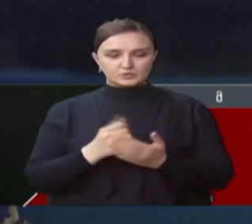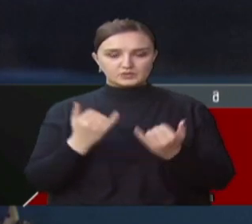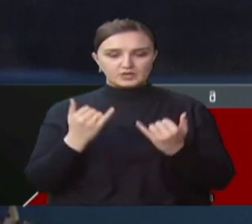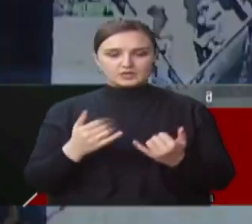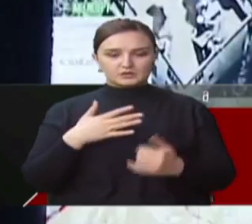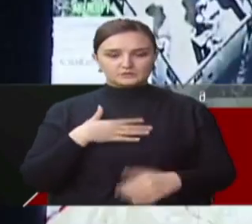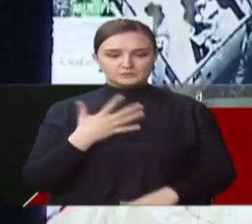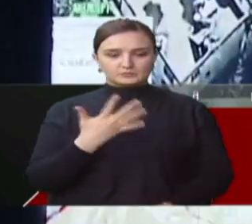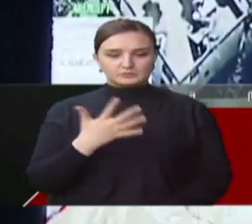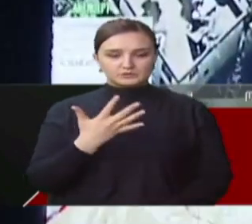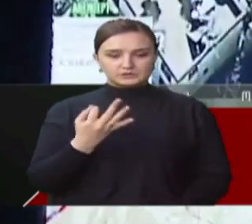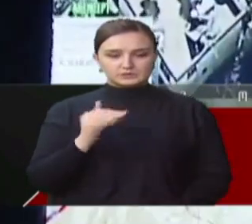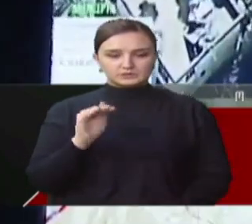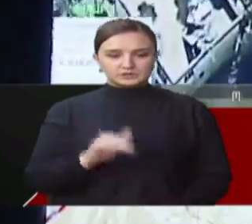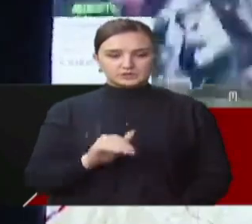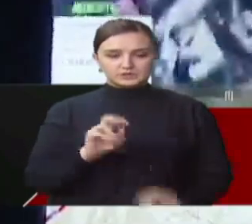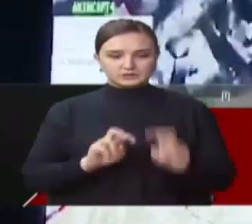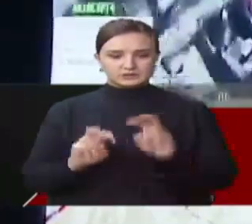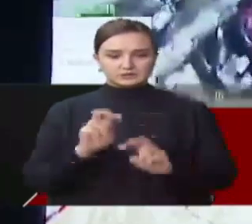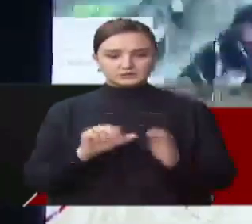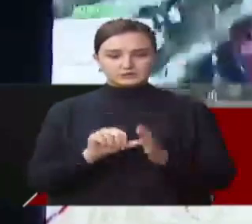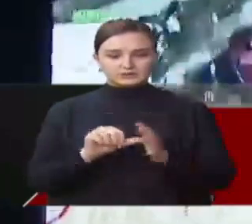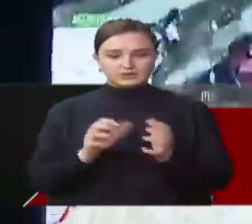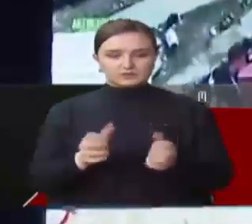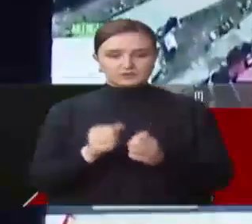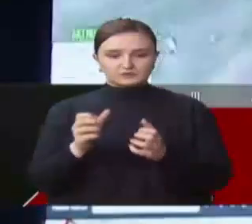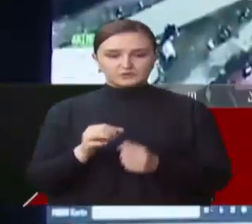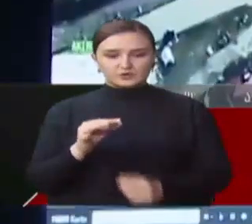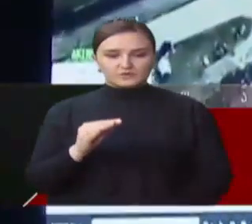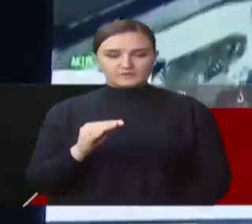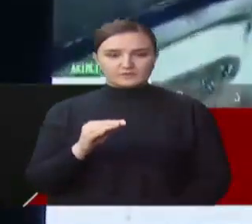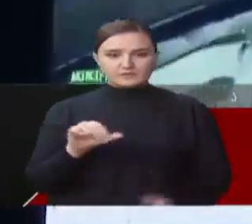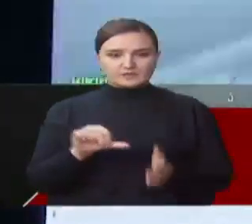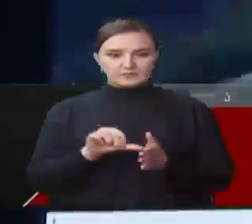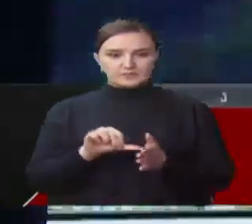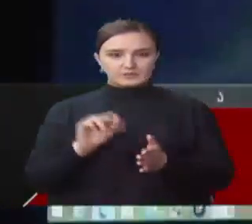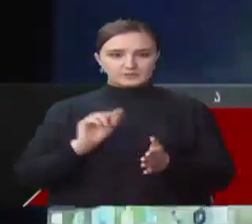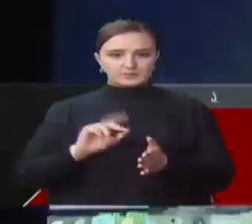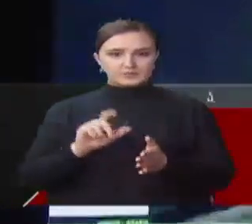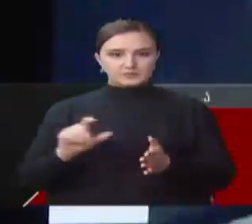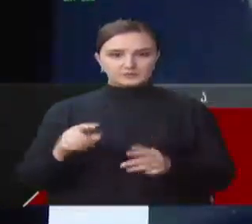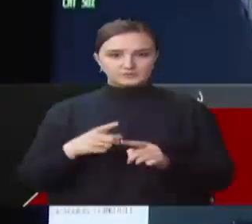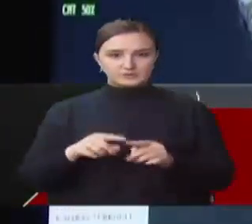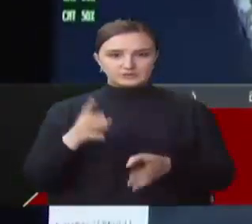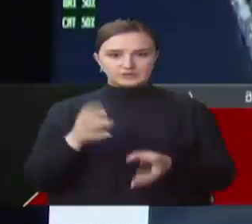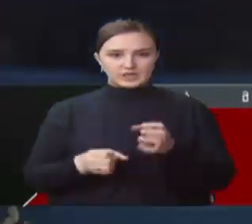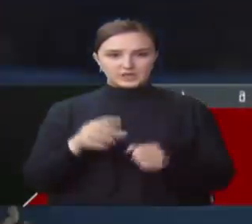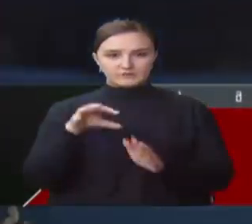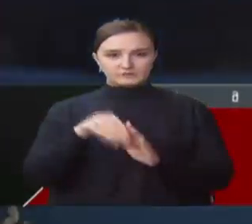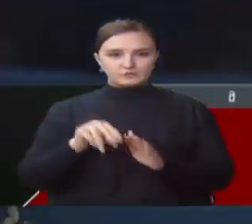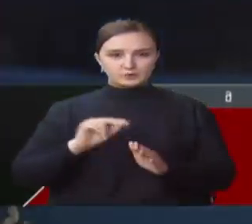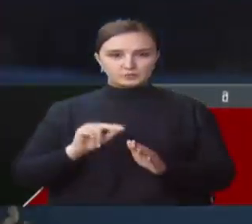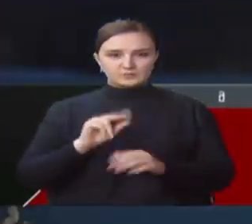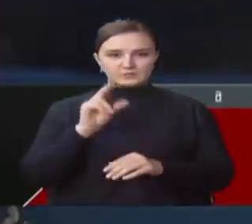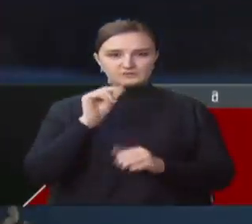ჩვენი 53000-ზე მეტი სამძებრო სამაშველო ოფიცერი და დამხმარე პერსონალი მუშაობს ნანგრევების ზონაში. რიცხვი